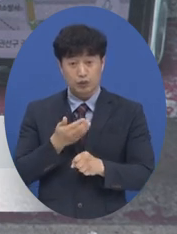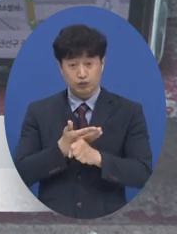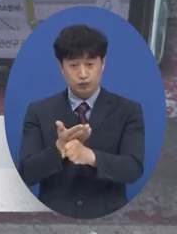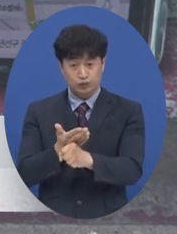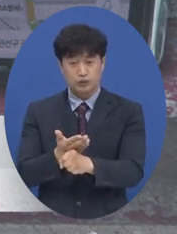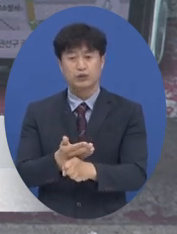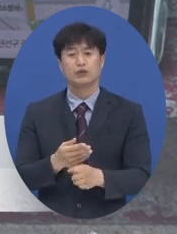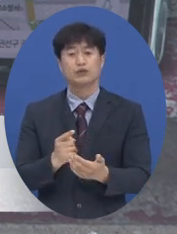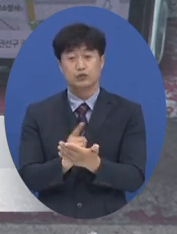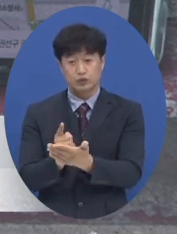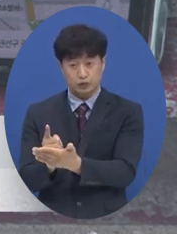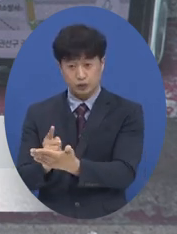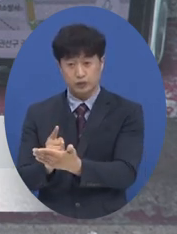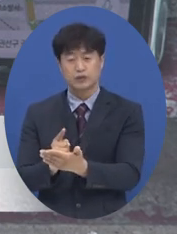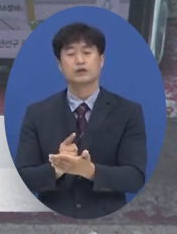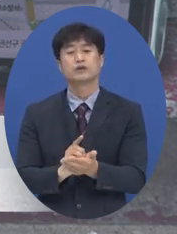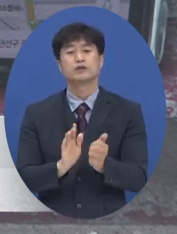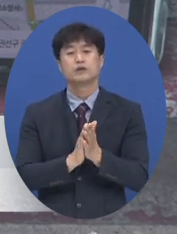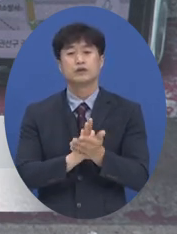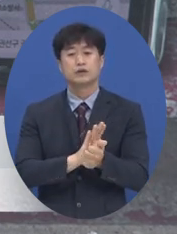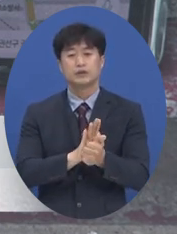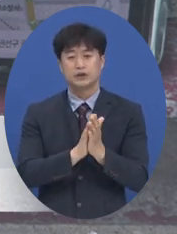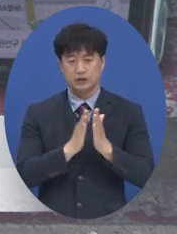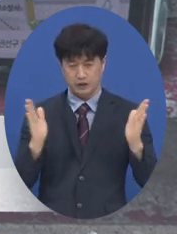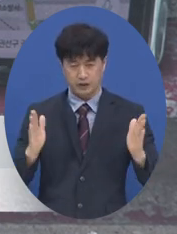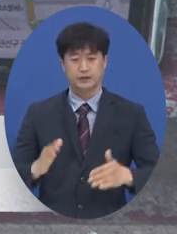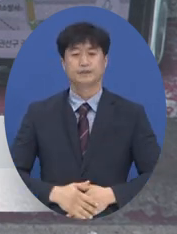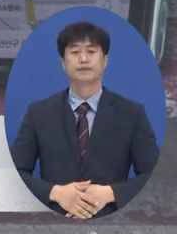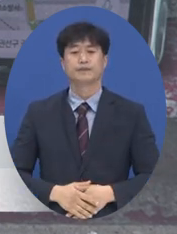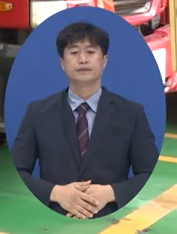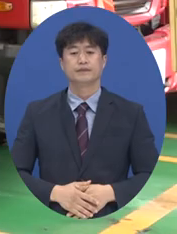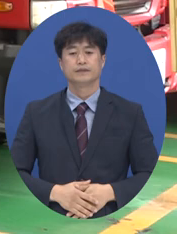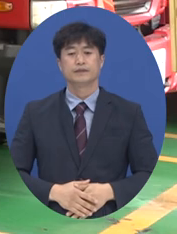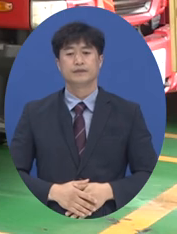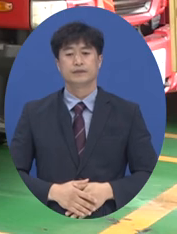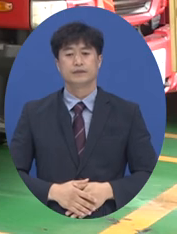서비스를 개발했습니다. 구영슬 기자가 현장 취재했습니다.